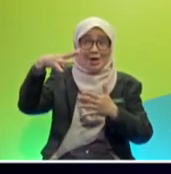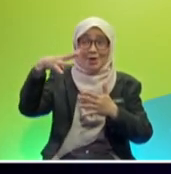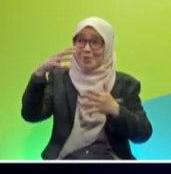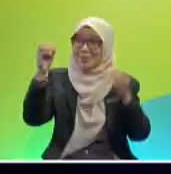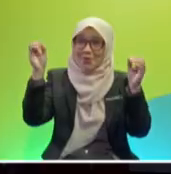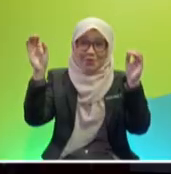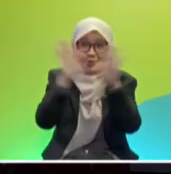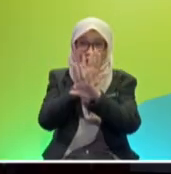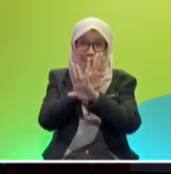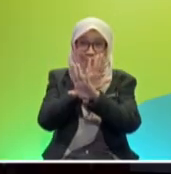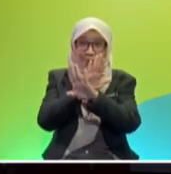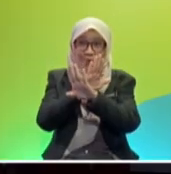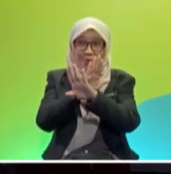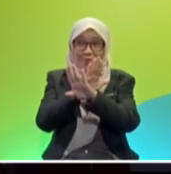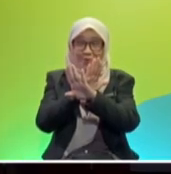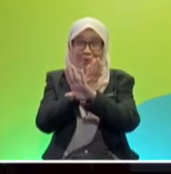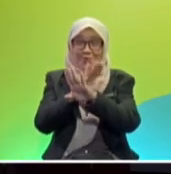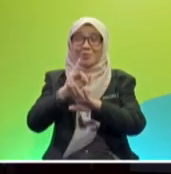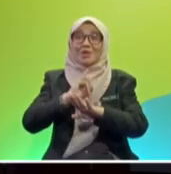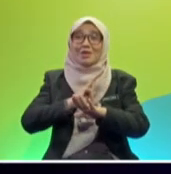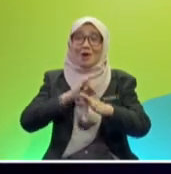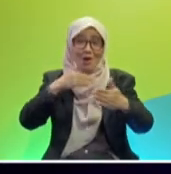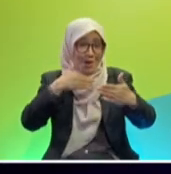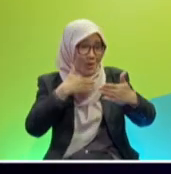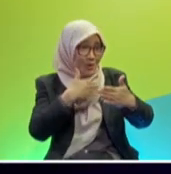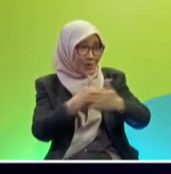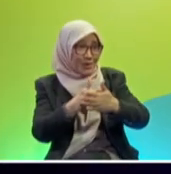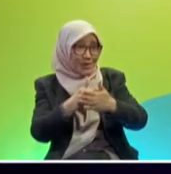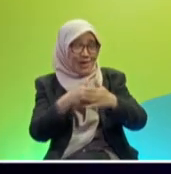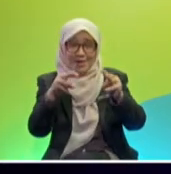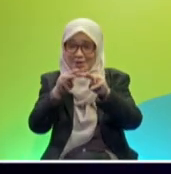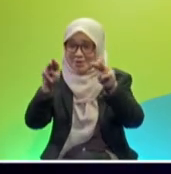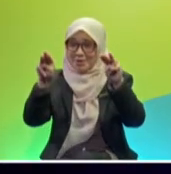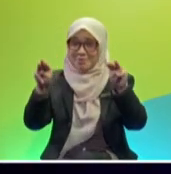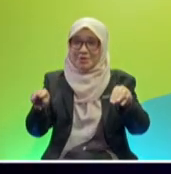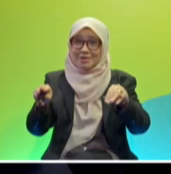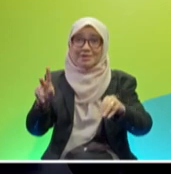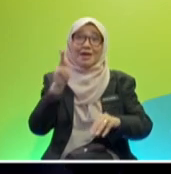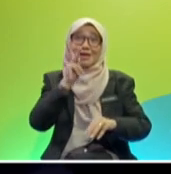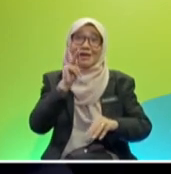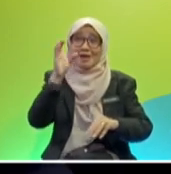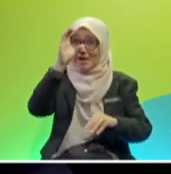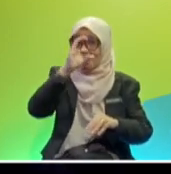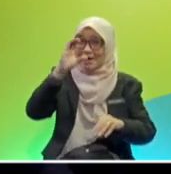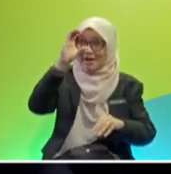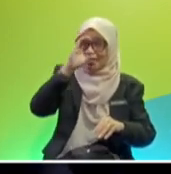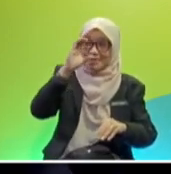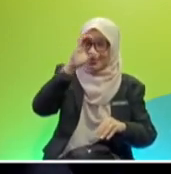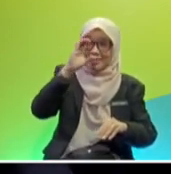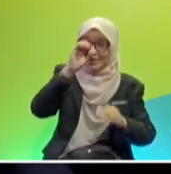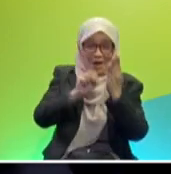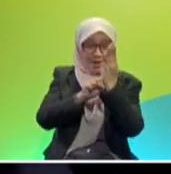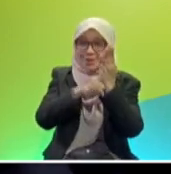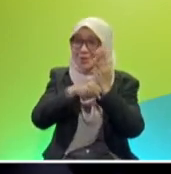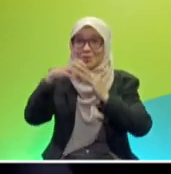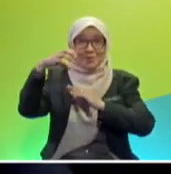Adik, terlanggar. Kakak, saya terlanggar meja. Sabar-sabar, dek. Adik jangan bergerak. Nanti akak cari ya. Cari apa yang boleh apa sumber cahaya untuk